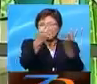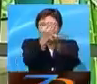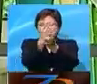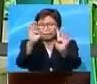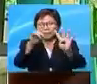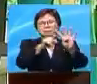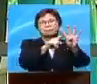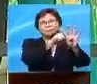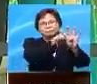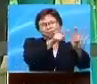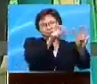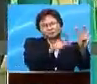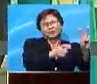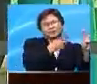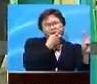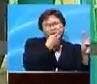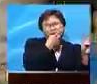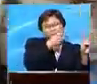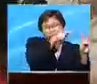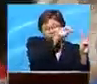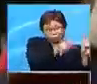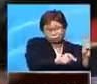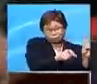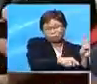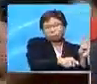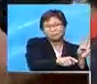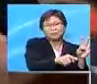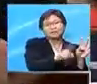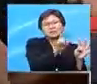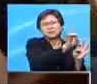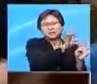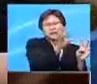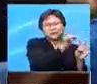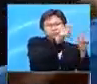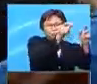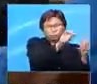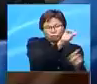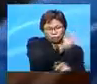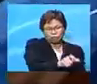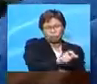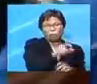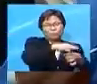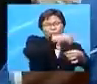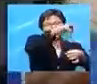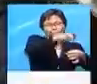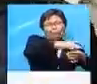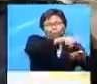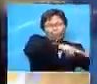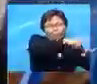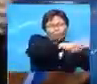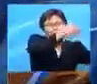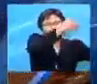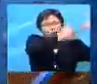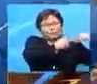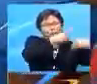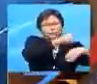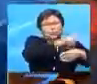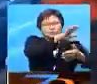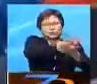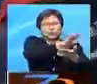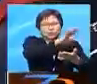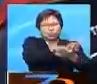bebas datik masura Mohamad Yazid yang merupakan satu-satunya calon yang layak mengundi menunaikan tanggungjawabnya di sekolah